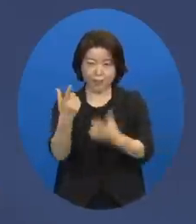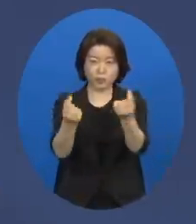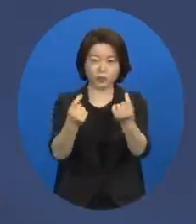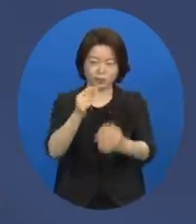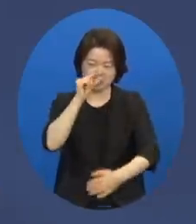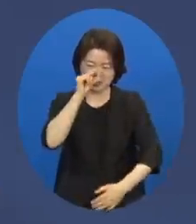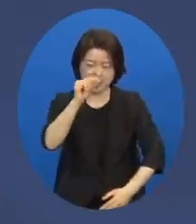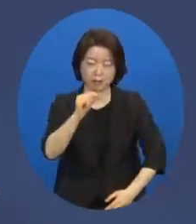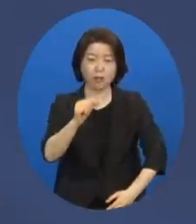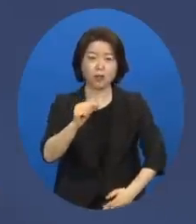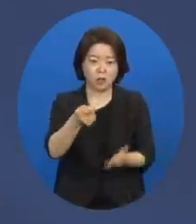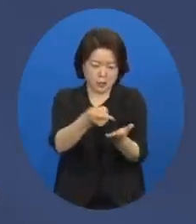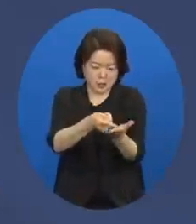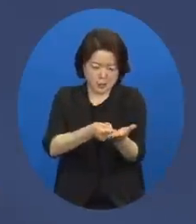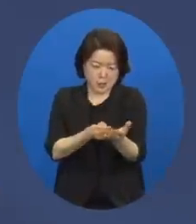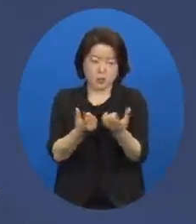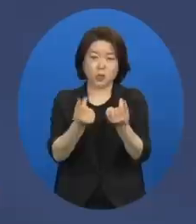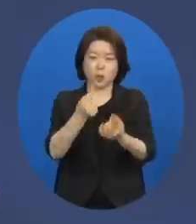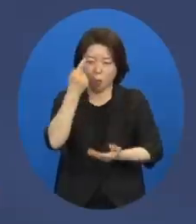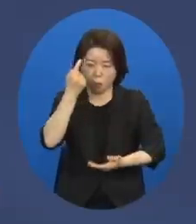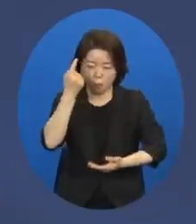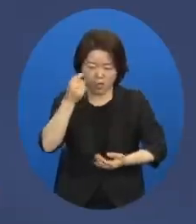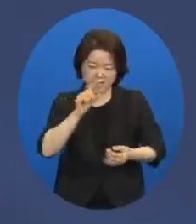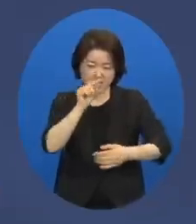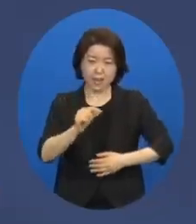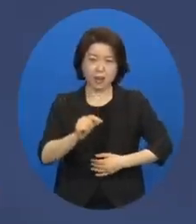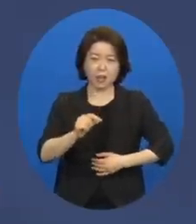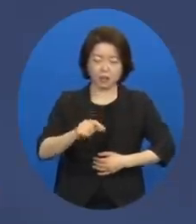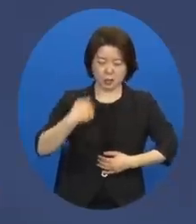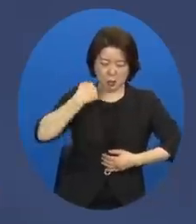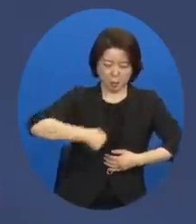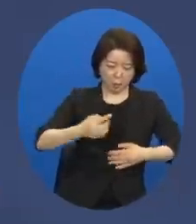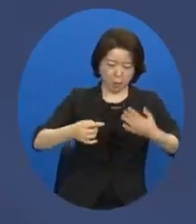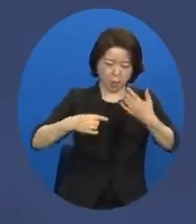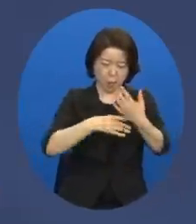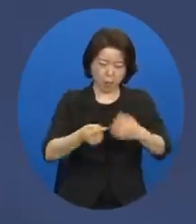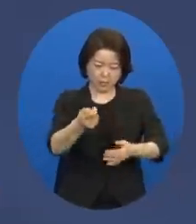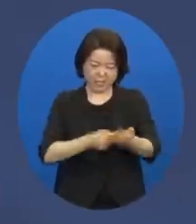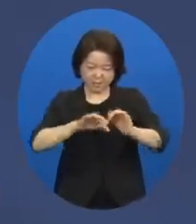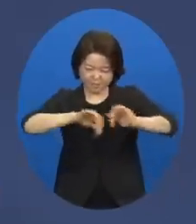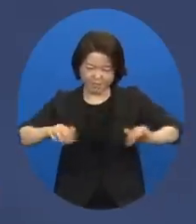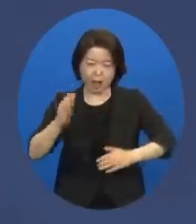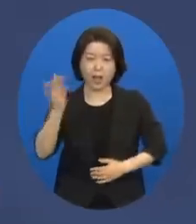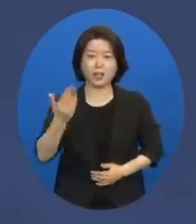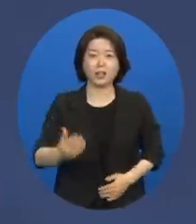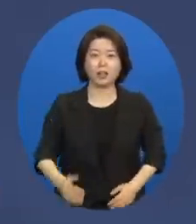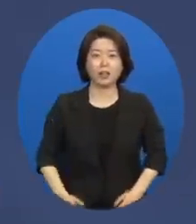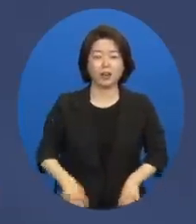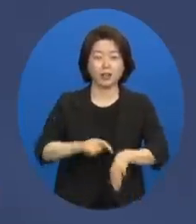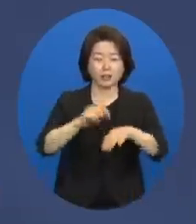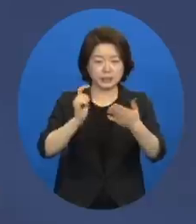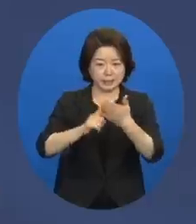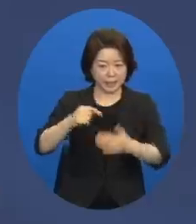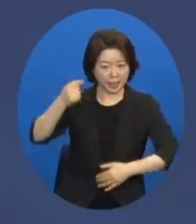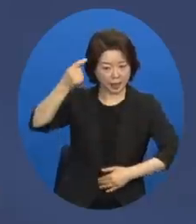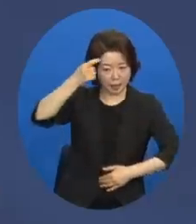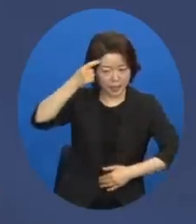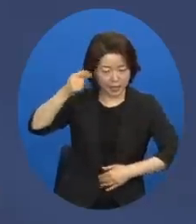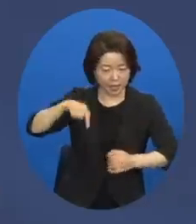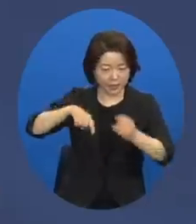예리하여 수술칼처럼 예리해서 혼과 영과 및 관절과 골수를 찔러 쪼개기까지 하며 사람의 마음의 생각과